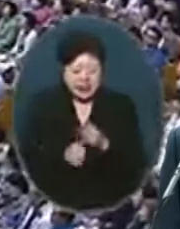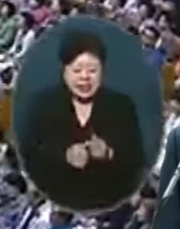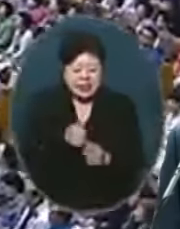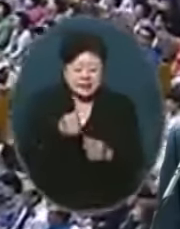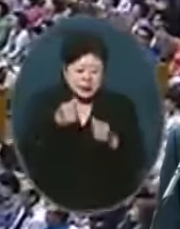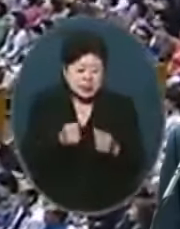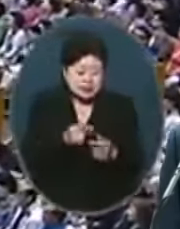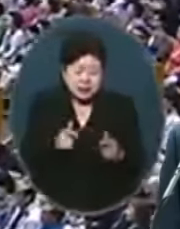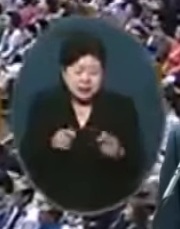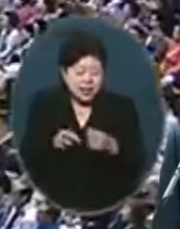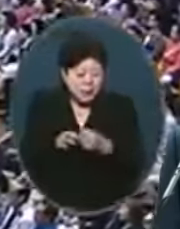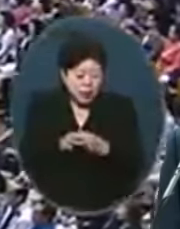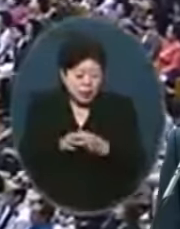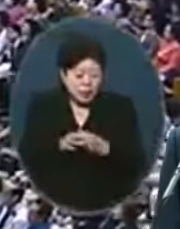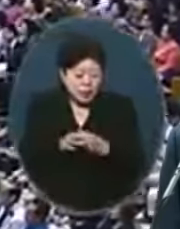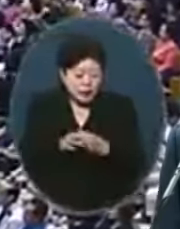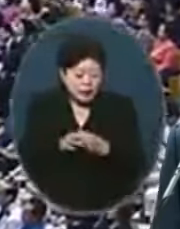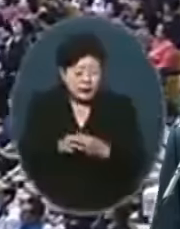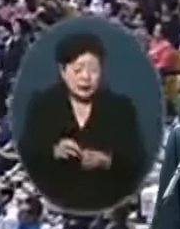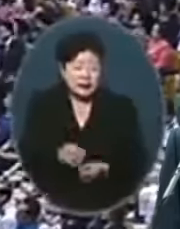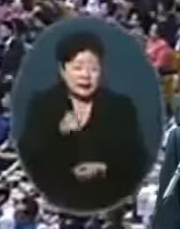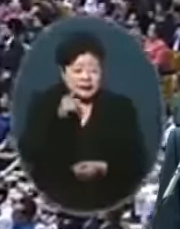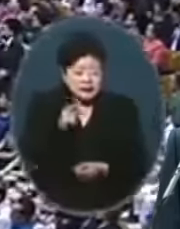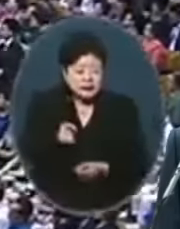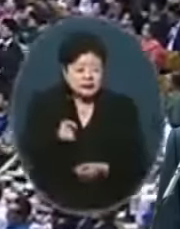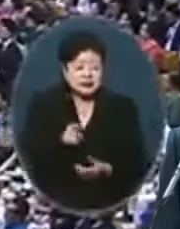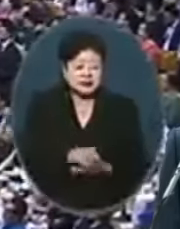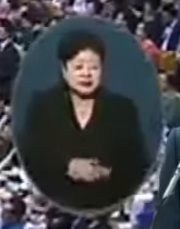하나님이 계시지 않으면 그는